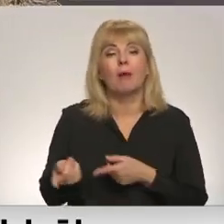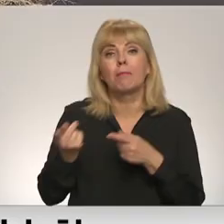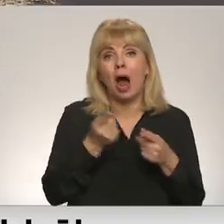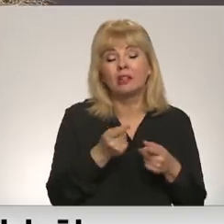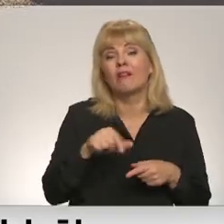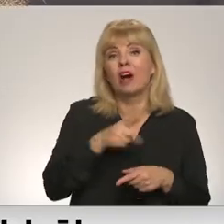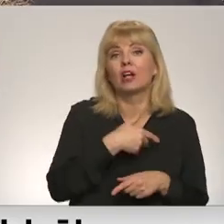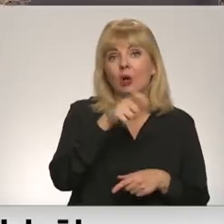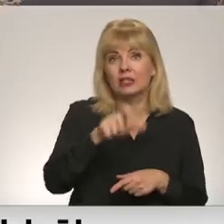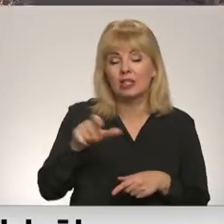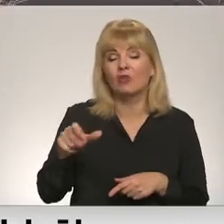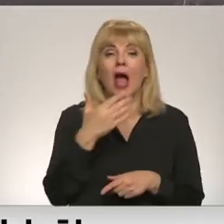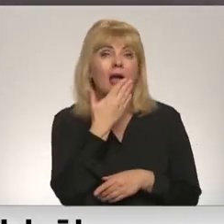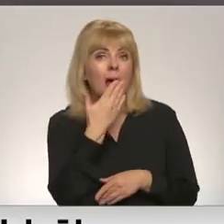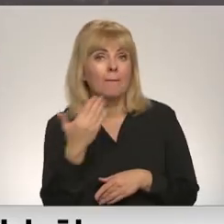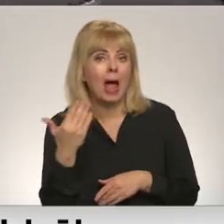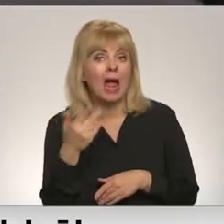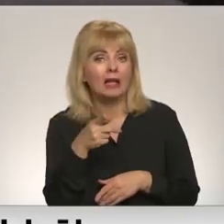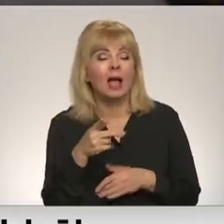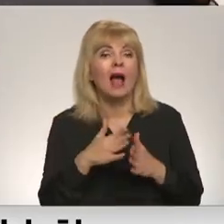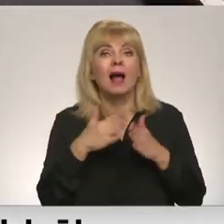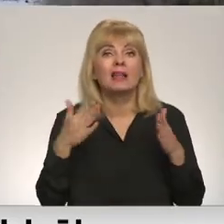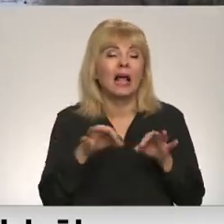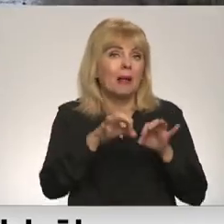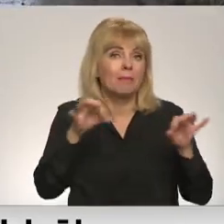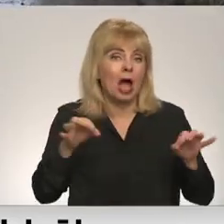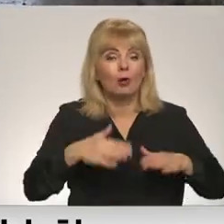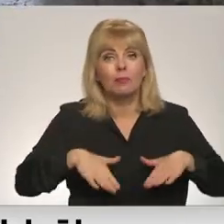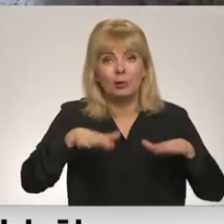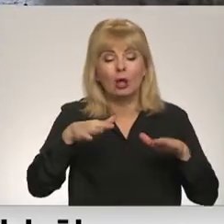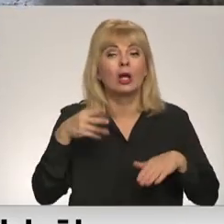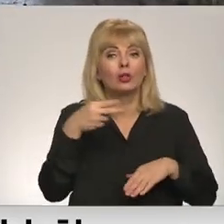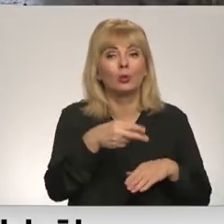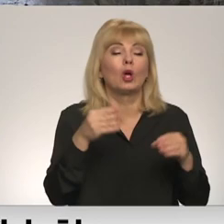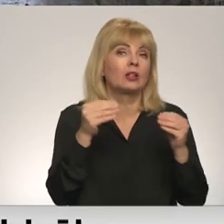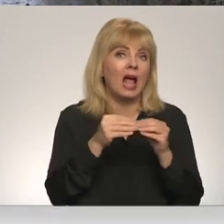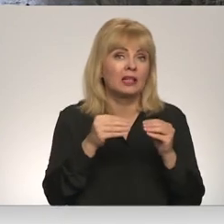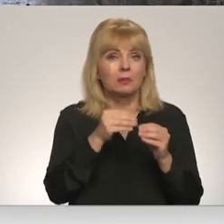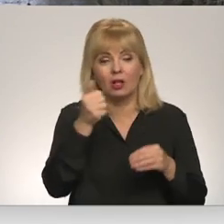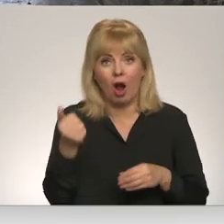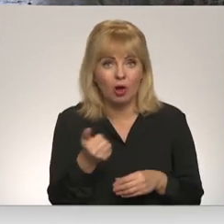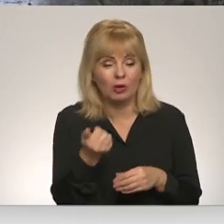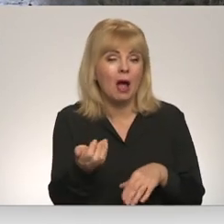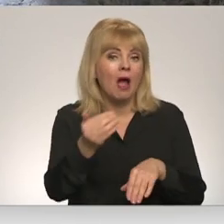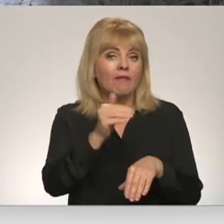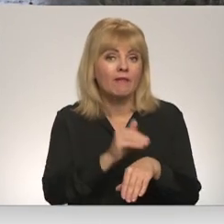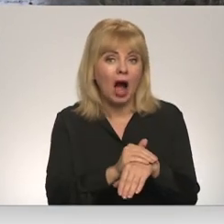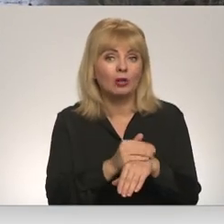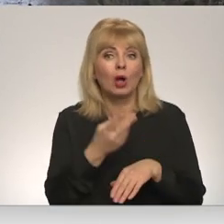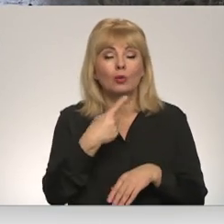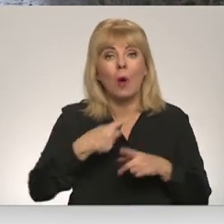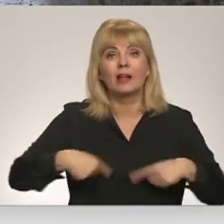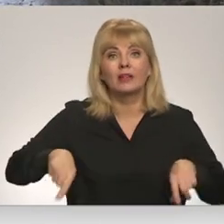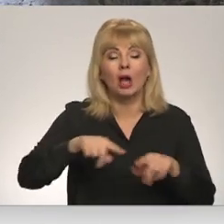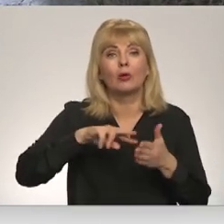vairāk cilvēku. Pēdējie lielie šāda mēroga plūdi bija 2010. Gadā, un faktiski arī no